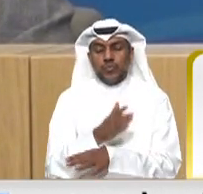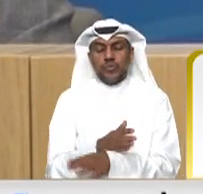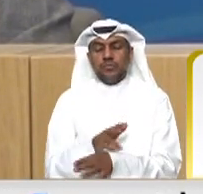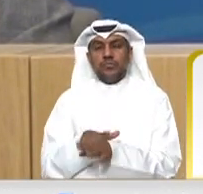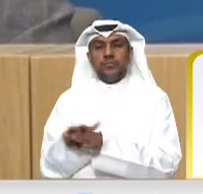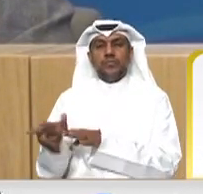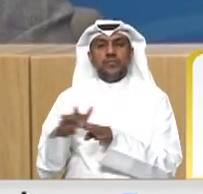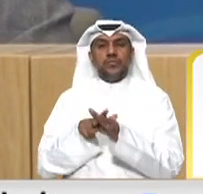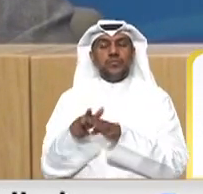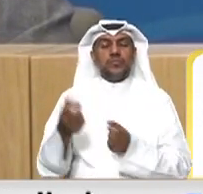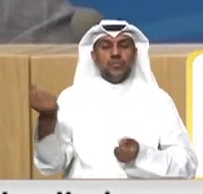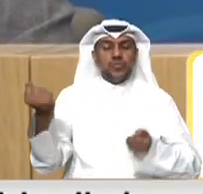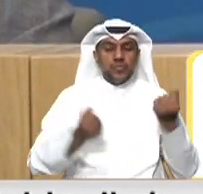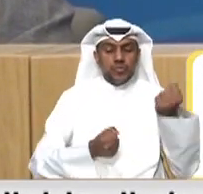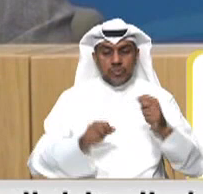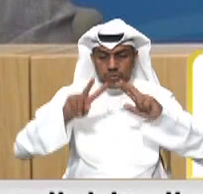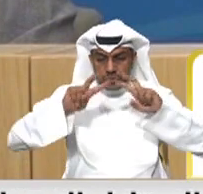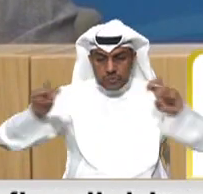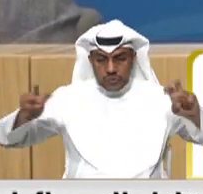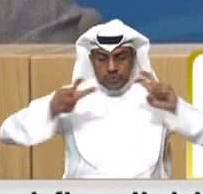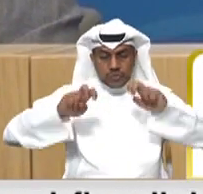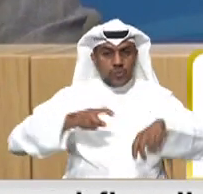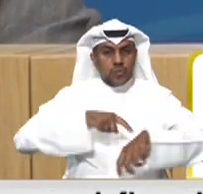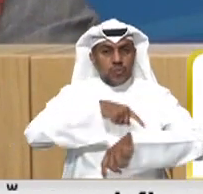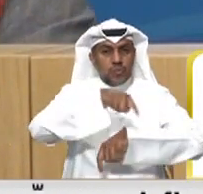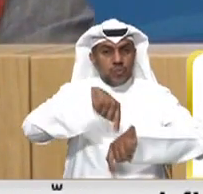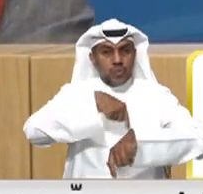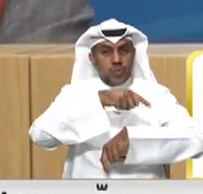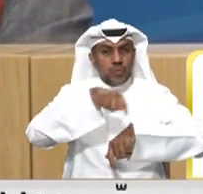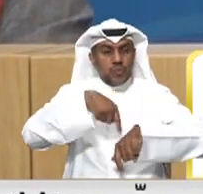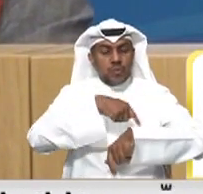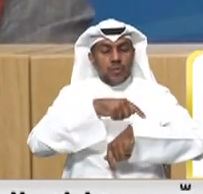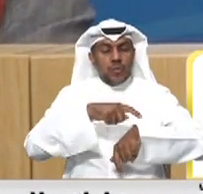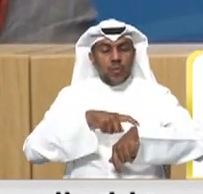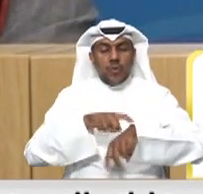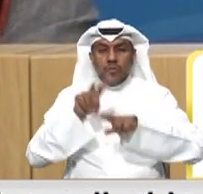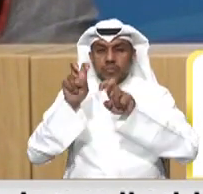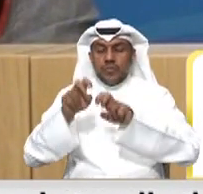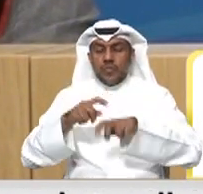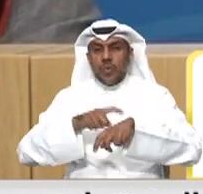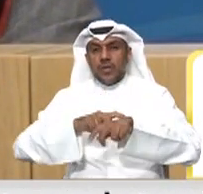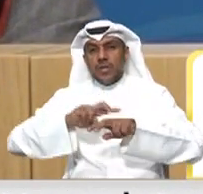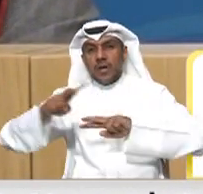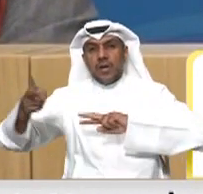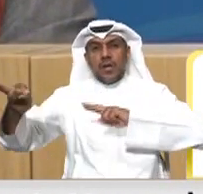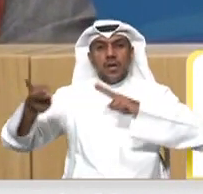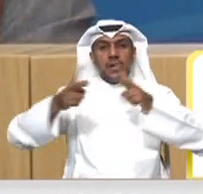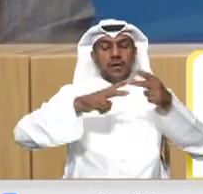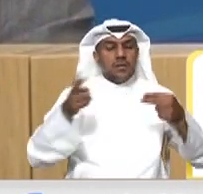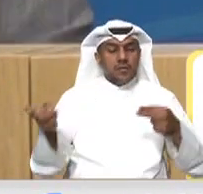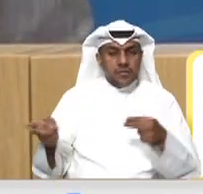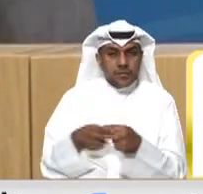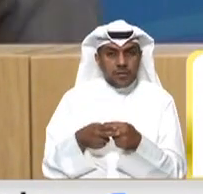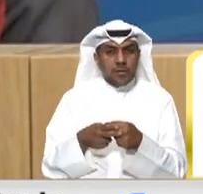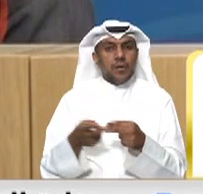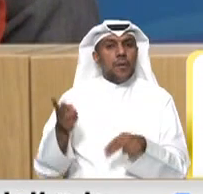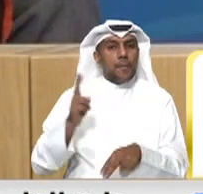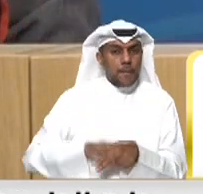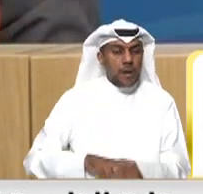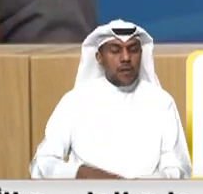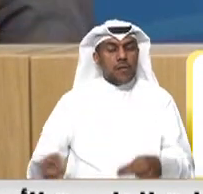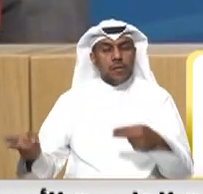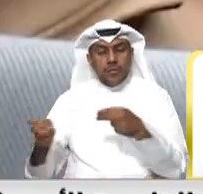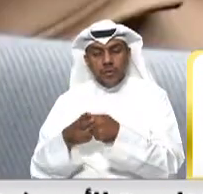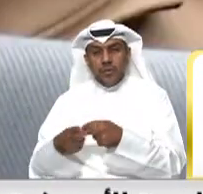ومتكرر للشاحنات وساعات عمل محدودة للمعبر وتتغير من يوم لآخر، إضافة إلى إغلاق متكرر عدة مرات